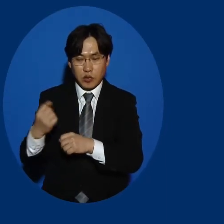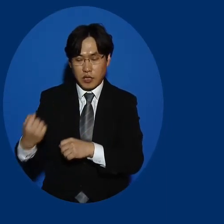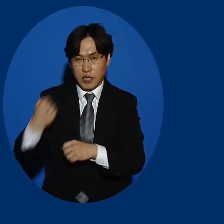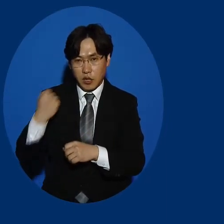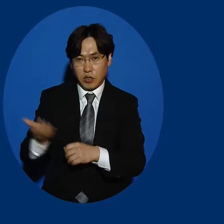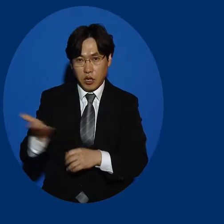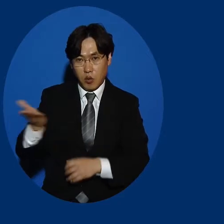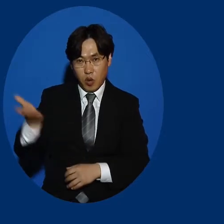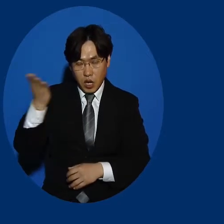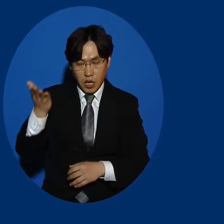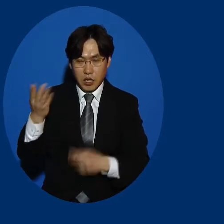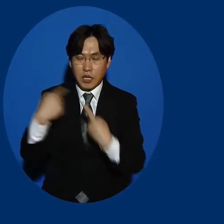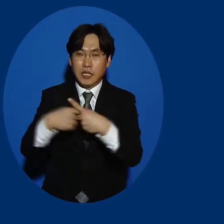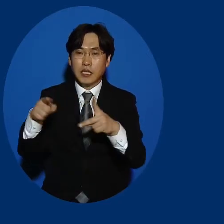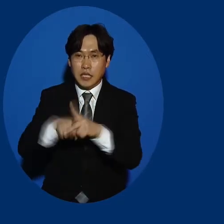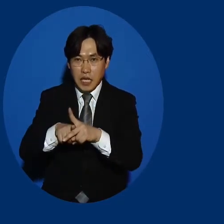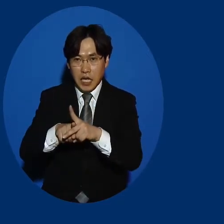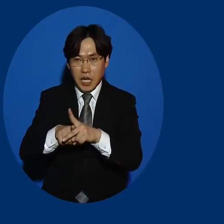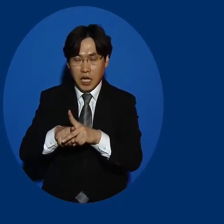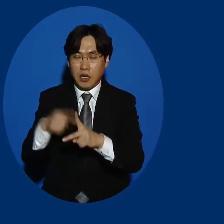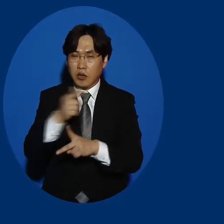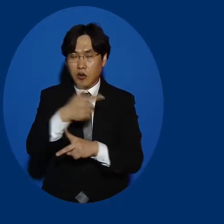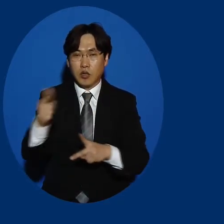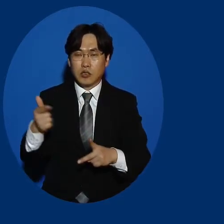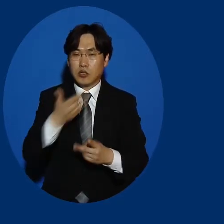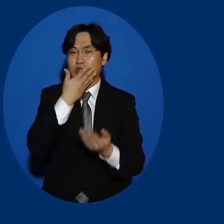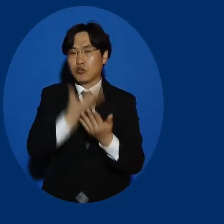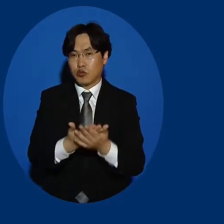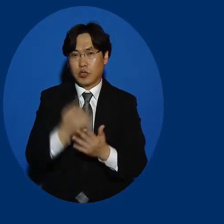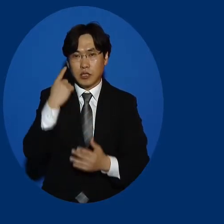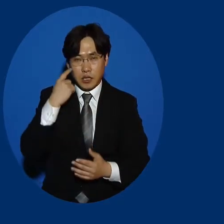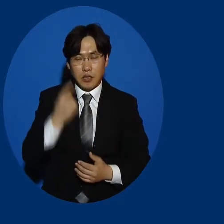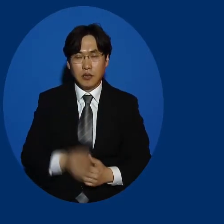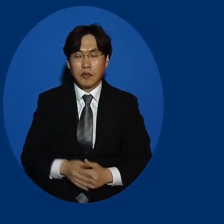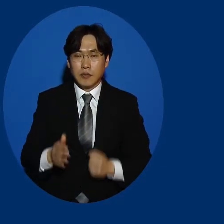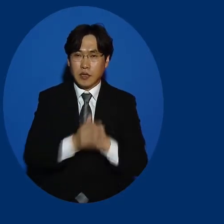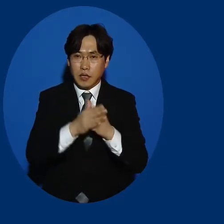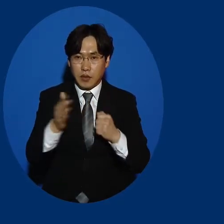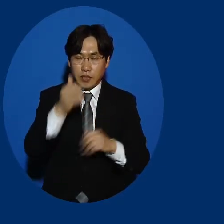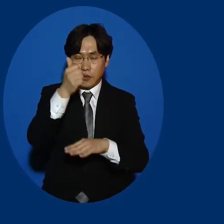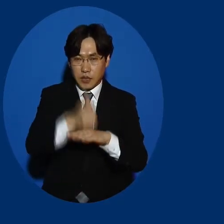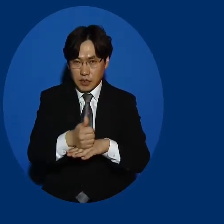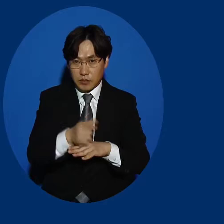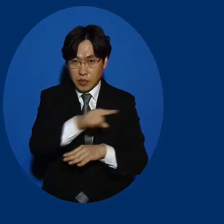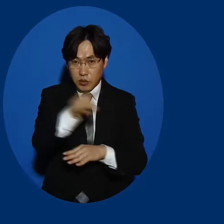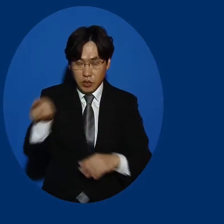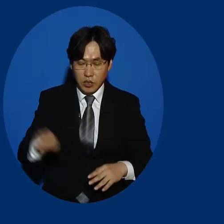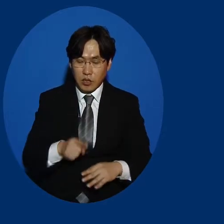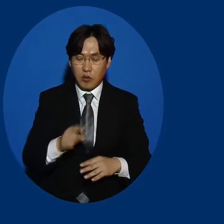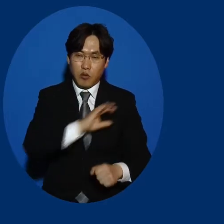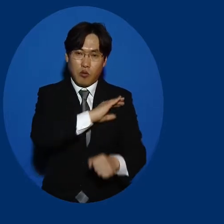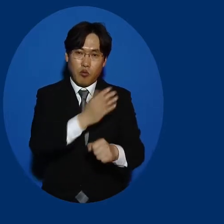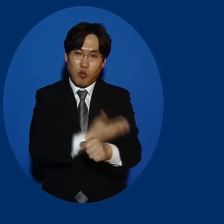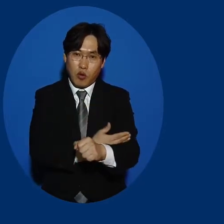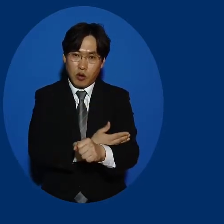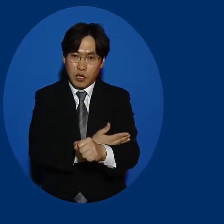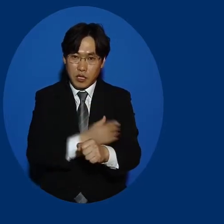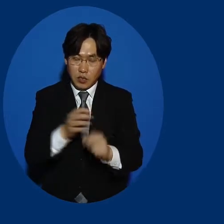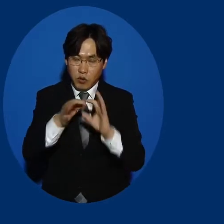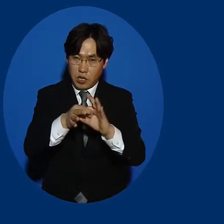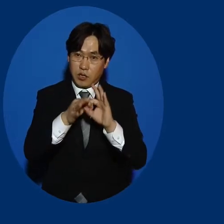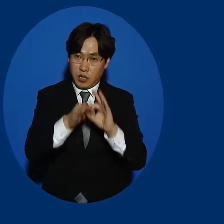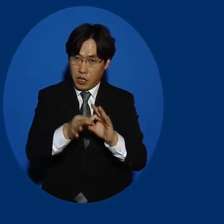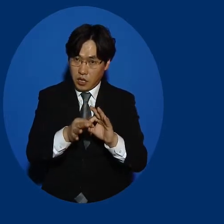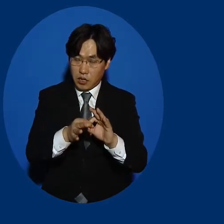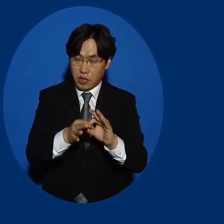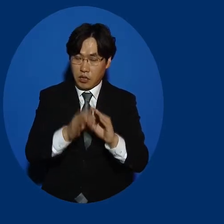장애에 대한 이해가 정말 중요하다고 생각을 합니다. 그래서 마지막으로 이 장애인 권리 조약에도 명시되어